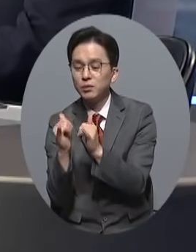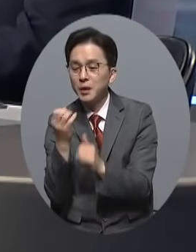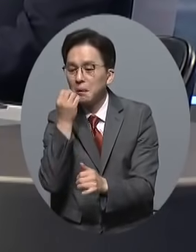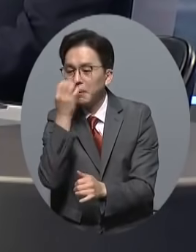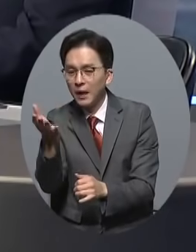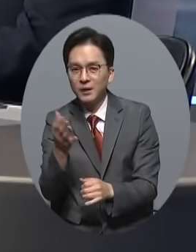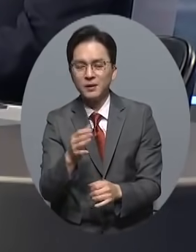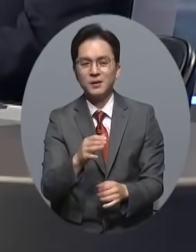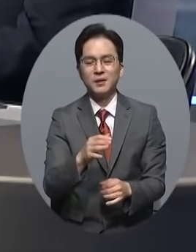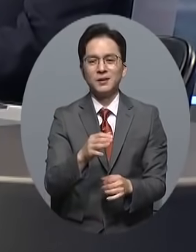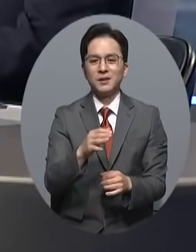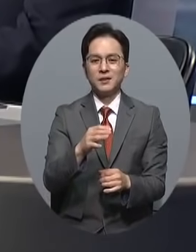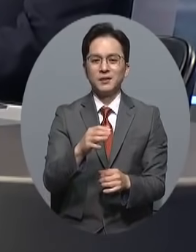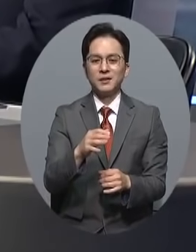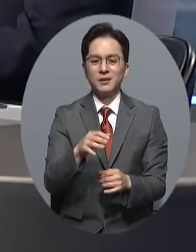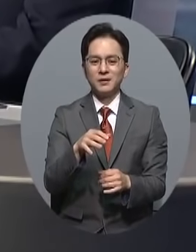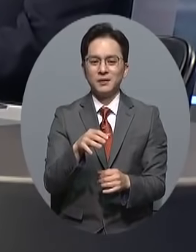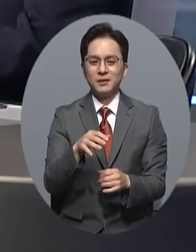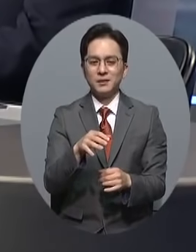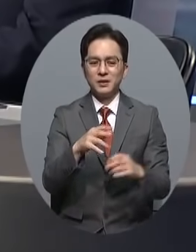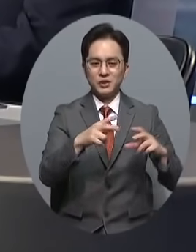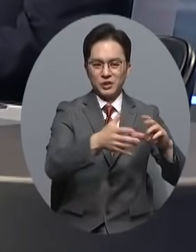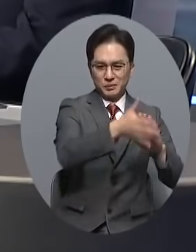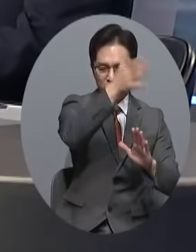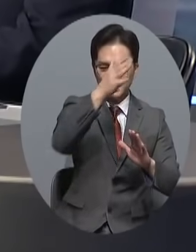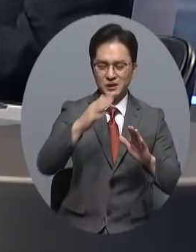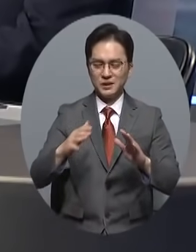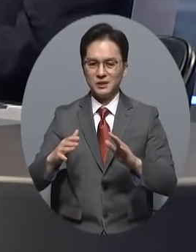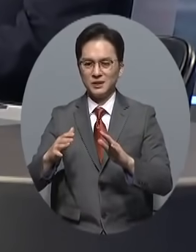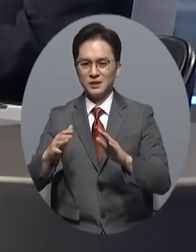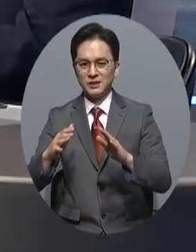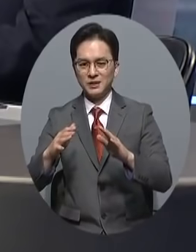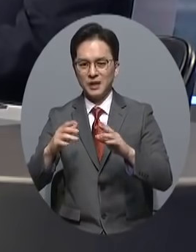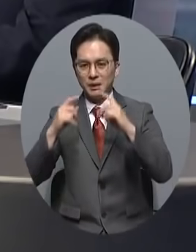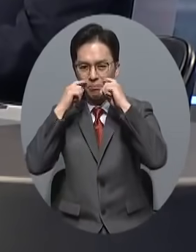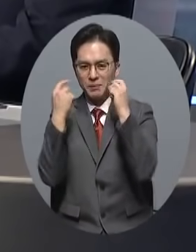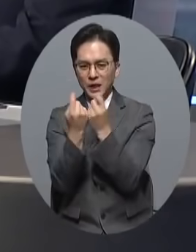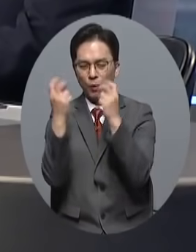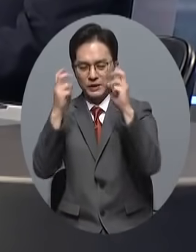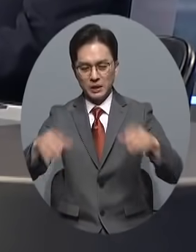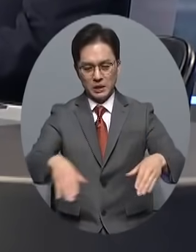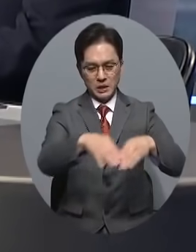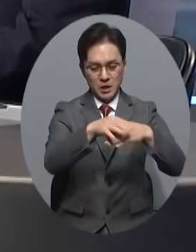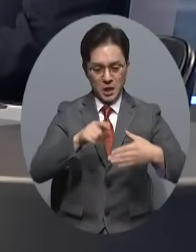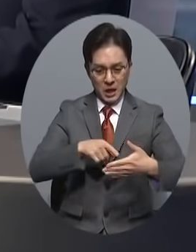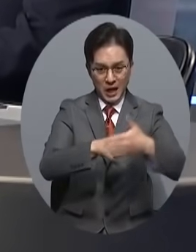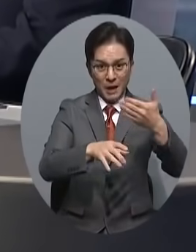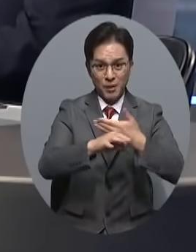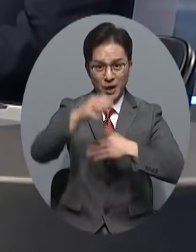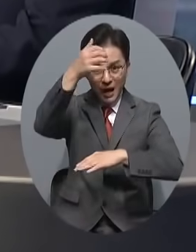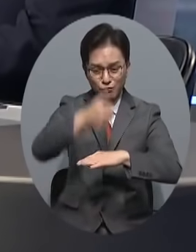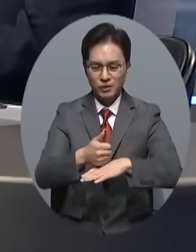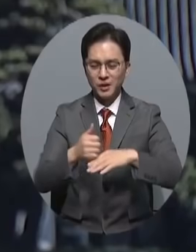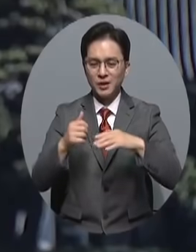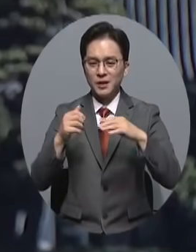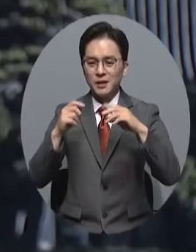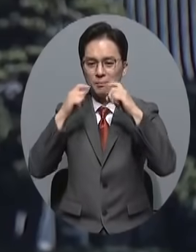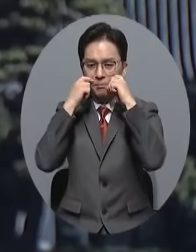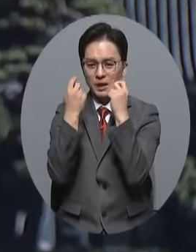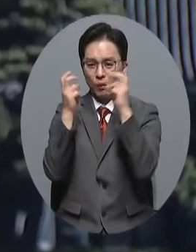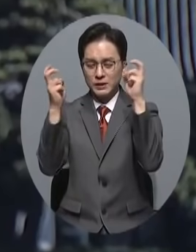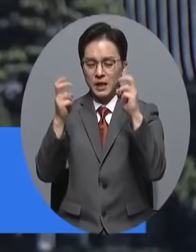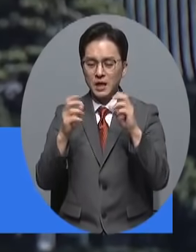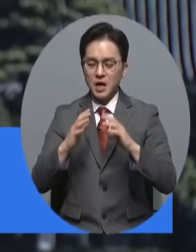이 그 성남 공사에서는 또 일정 부분 책임을 져야 되는 거 아닌가 하는 생각. 예, 보도에는 분명히 그게 나오고 있는데요. 예. 당시에 이제